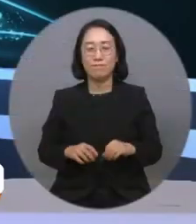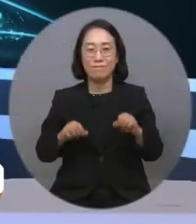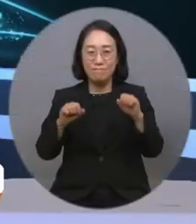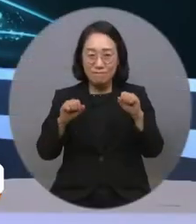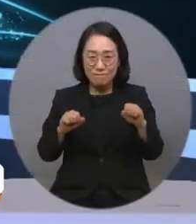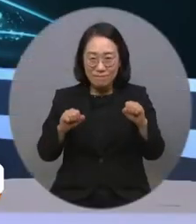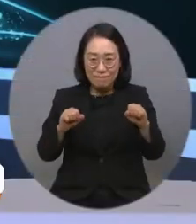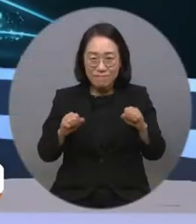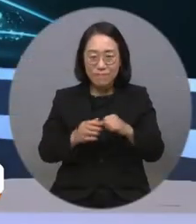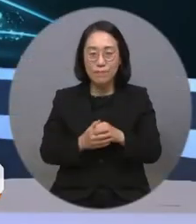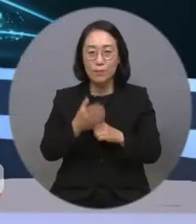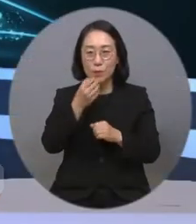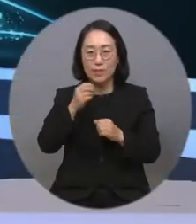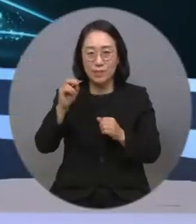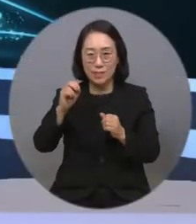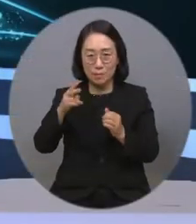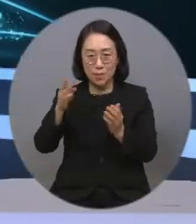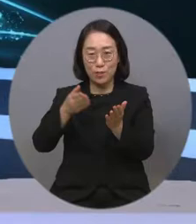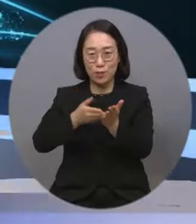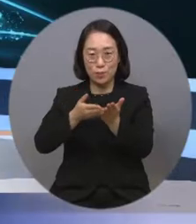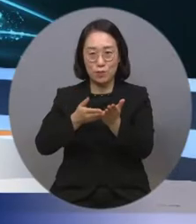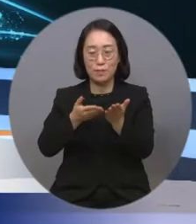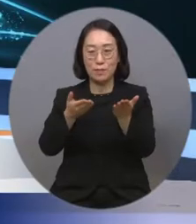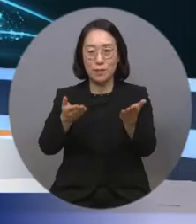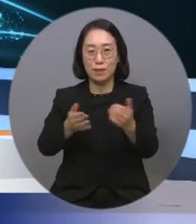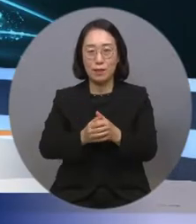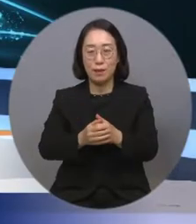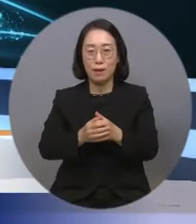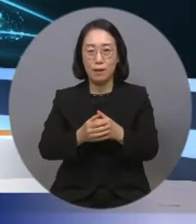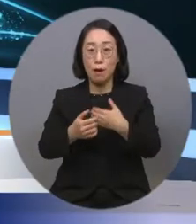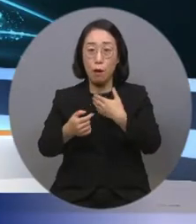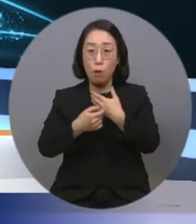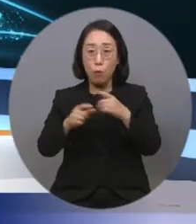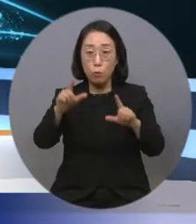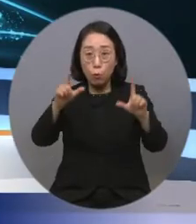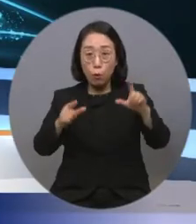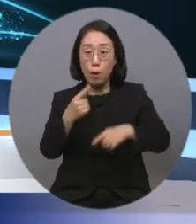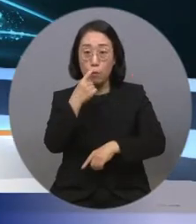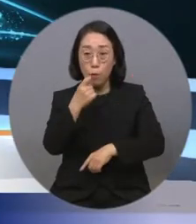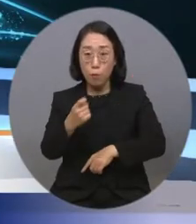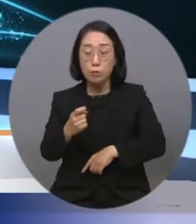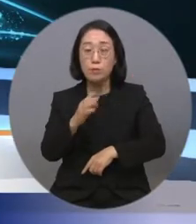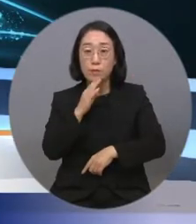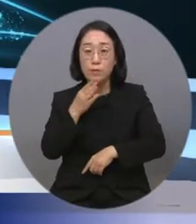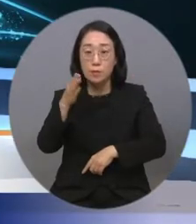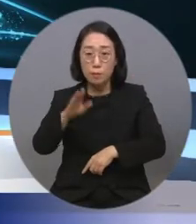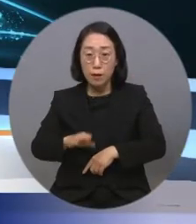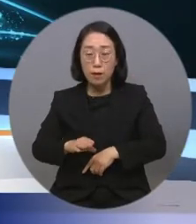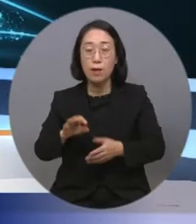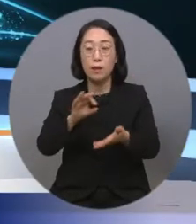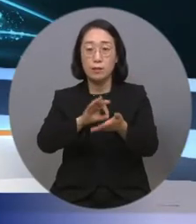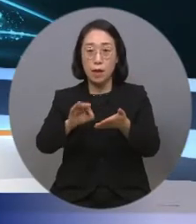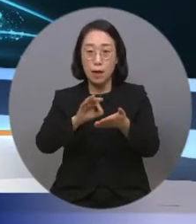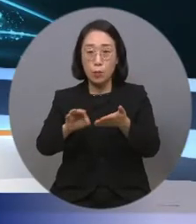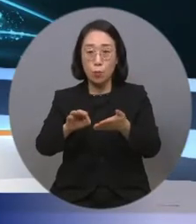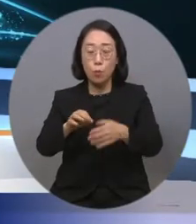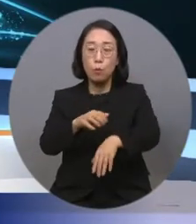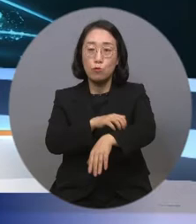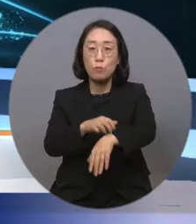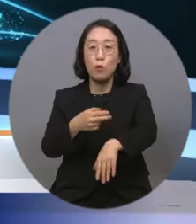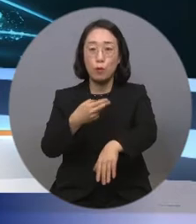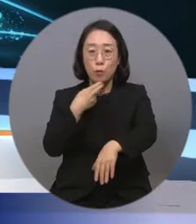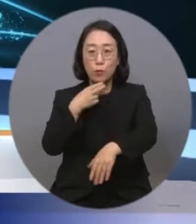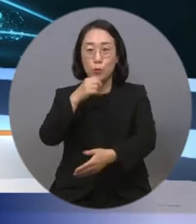시청자 여러분 안녕하십니까? 복지TV 뉴스입니다. 디자인은 보기에도 멋스럽지만 제품과 서비스를 이용하기에도 불편함이